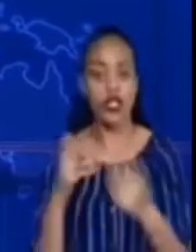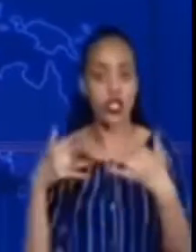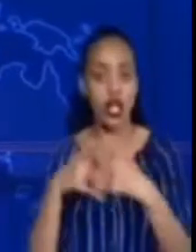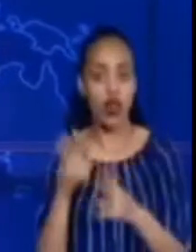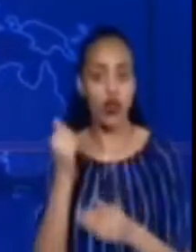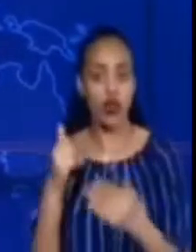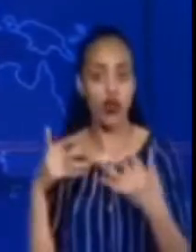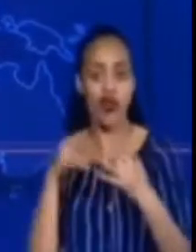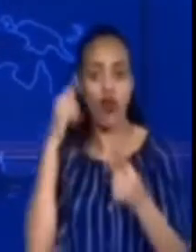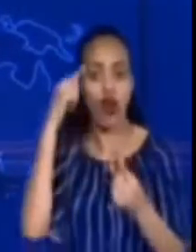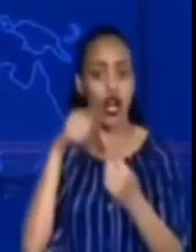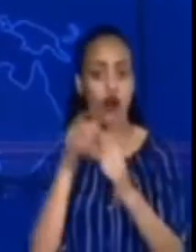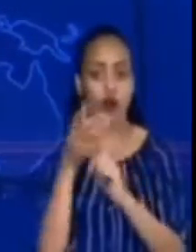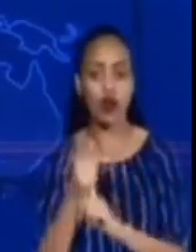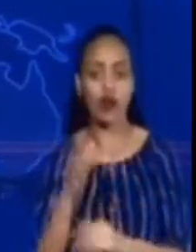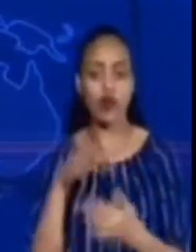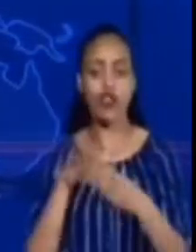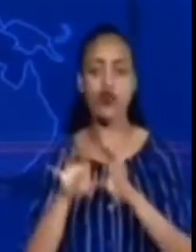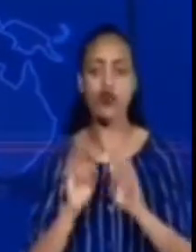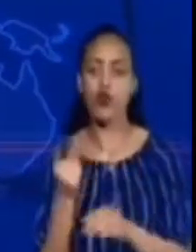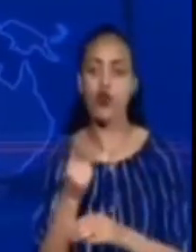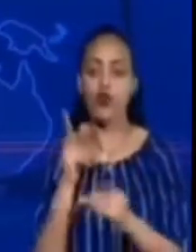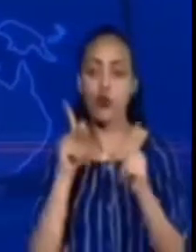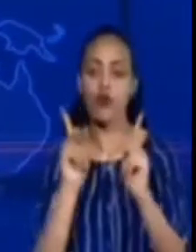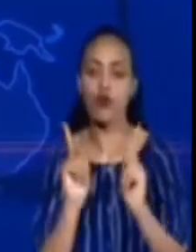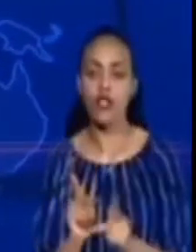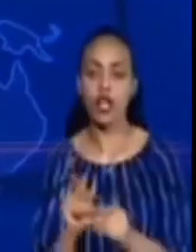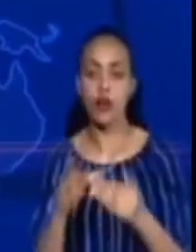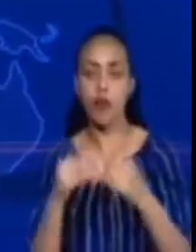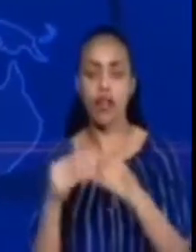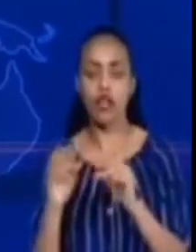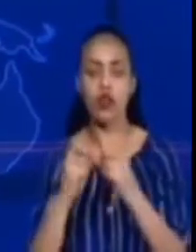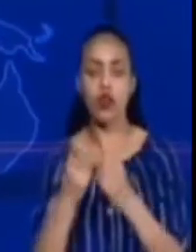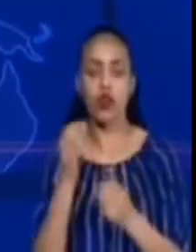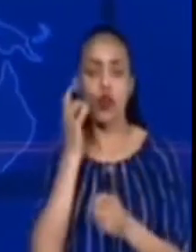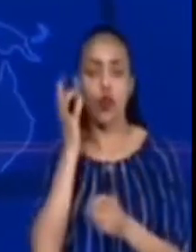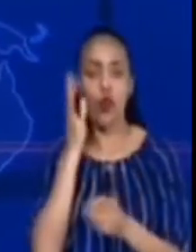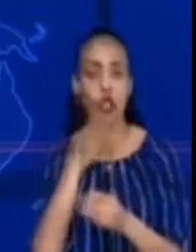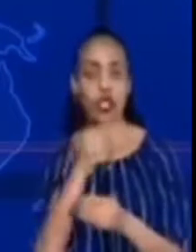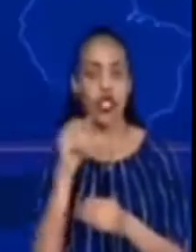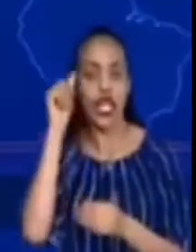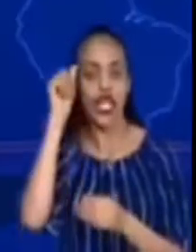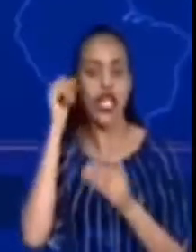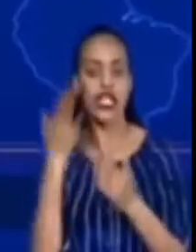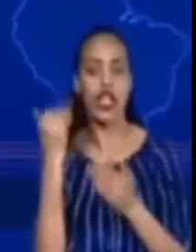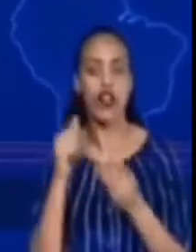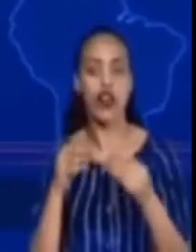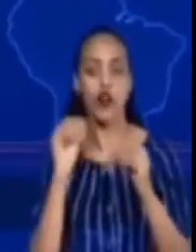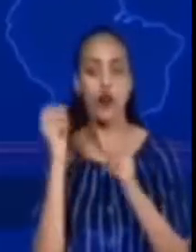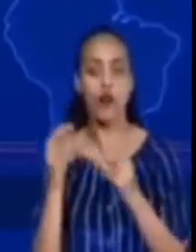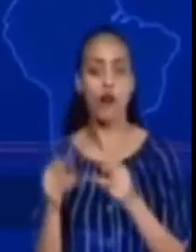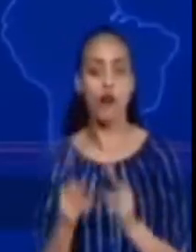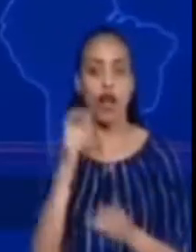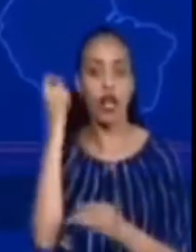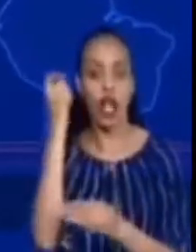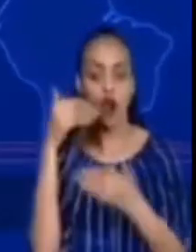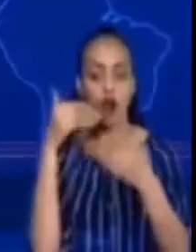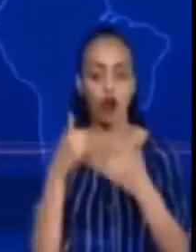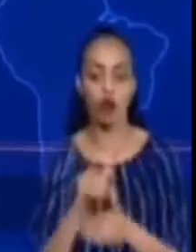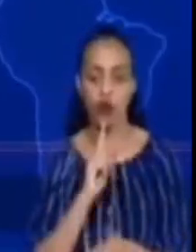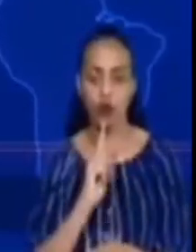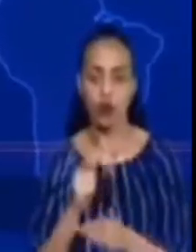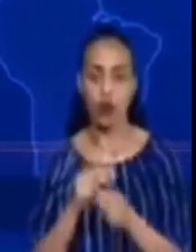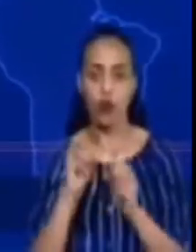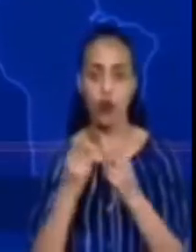ስለ ኢትዮጵያ ታሪክ ስለ ሙስሊም ሪቮሉሽን ስለ አህመድ ግራኝ ስለ አህመድ አልጋዚ ስለ